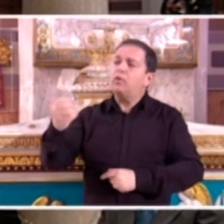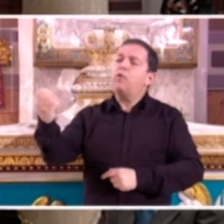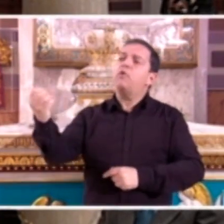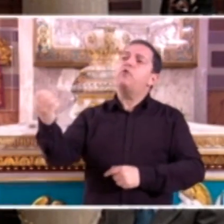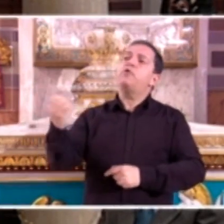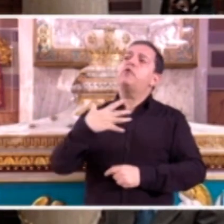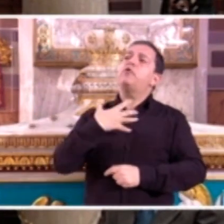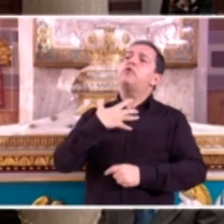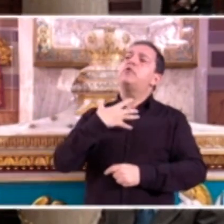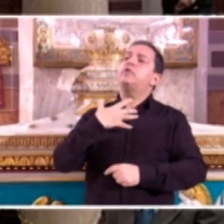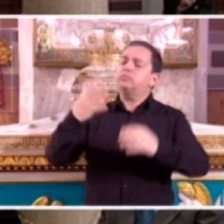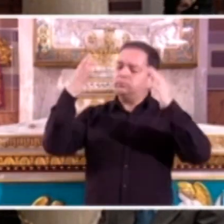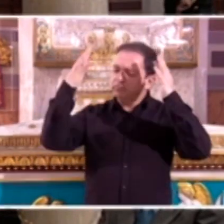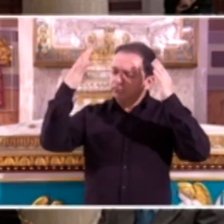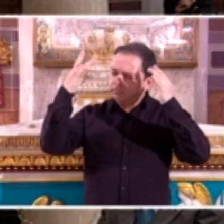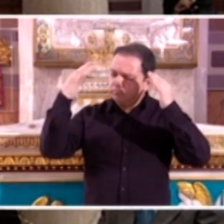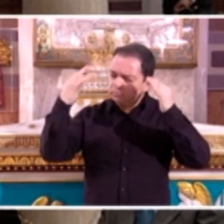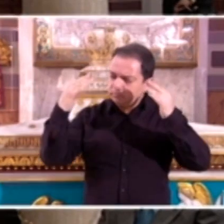ο Θεός της